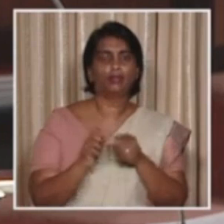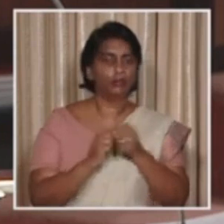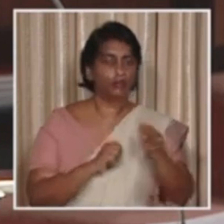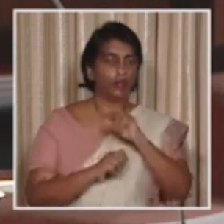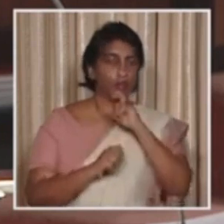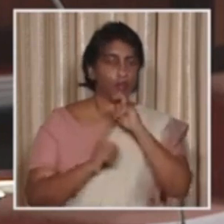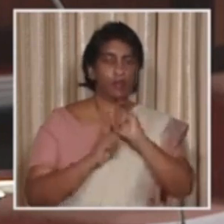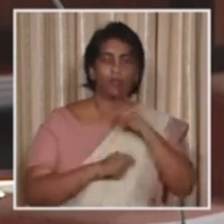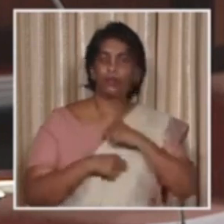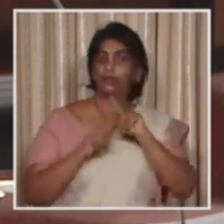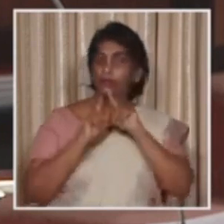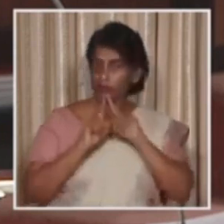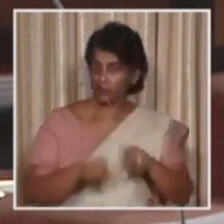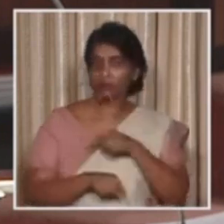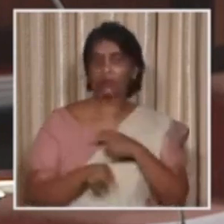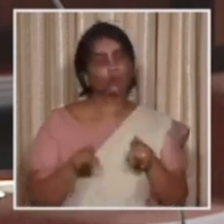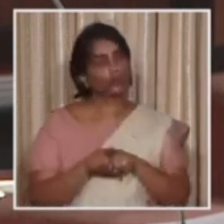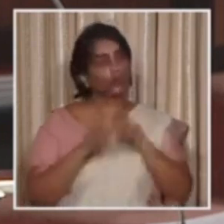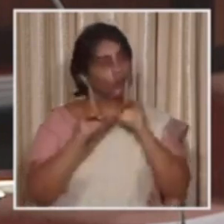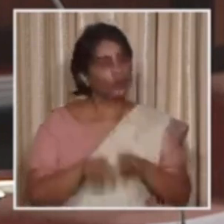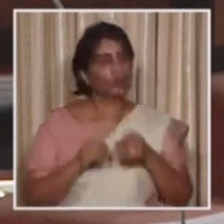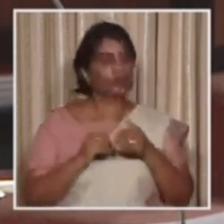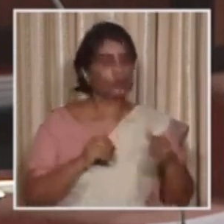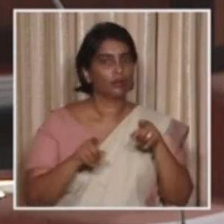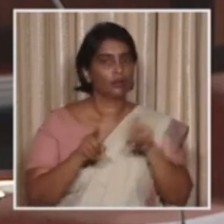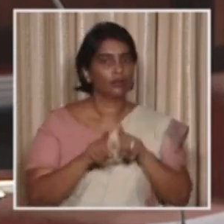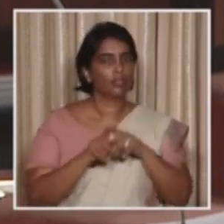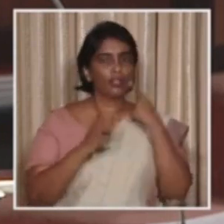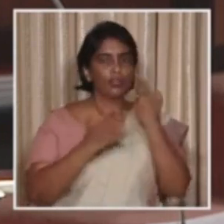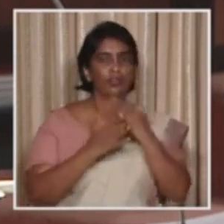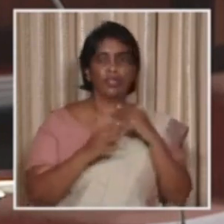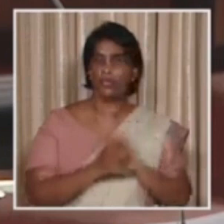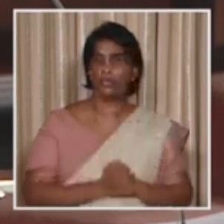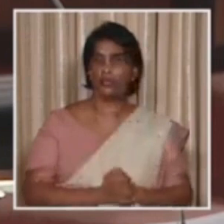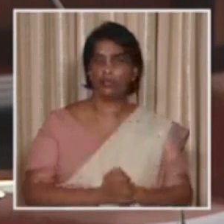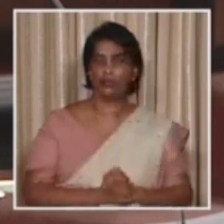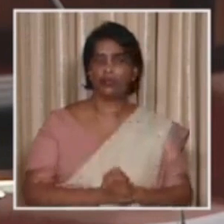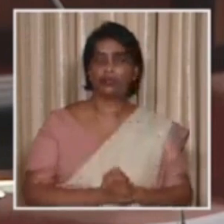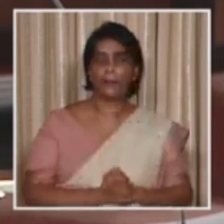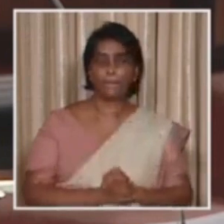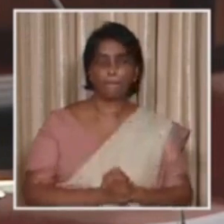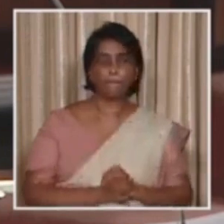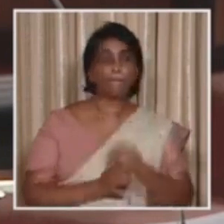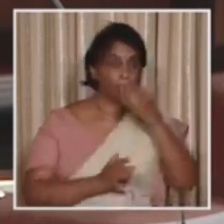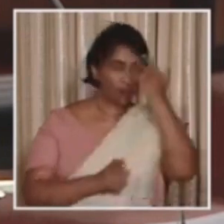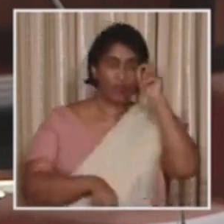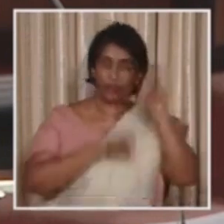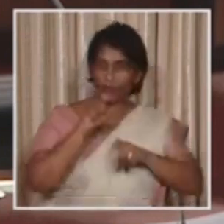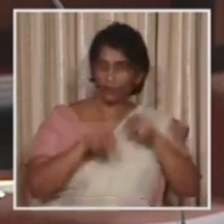விரும்புகின்றேன். இப்படி பல விடயங்கள் எங்களுடைய தமிழ் மக்களுக்கு இழைக்கப்படுகின்ற அநீதிகள்